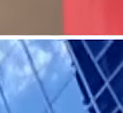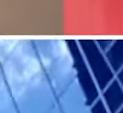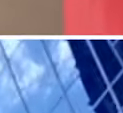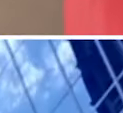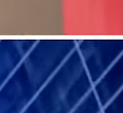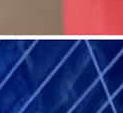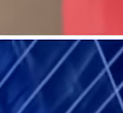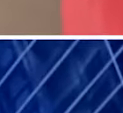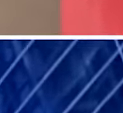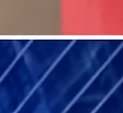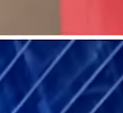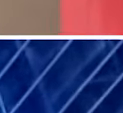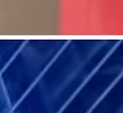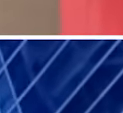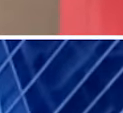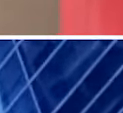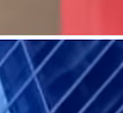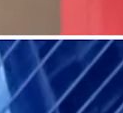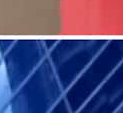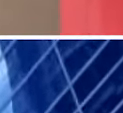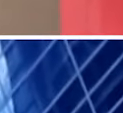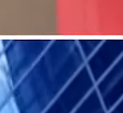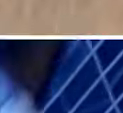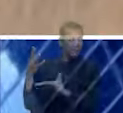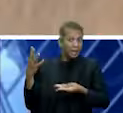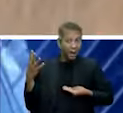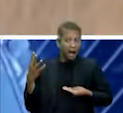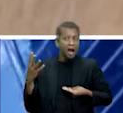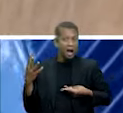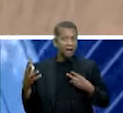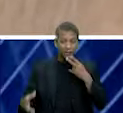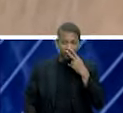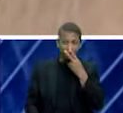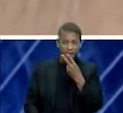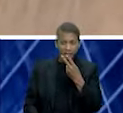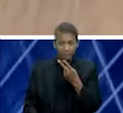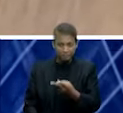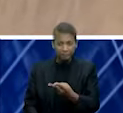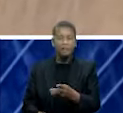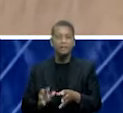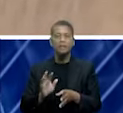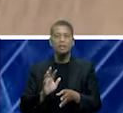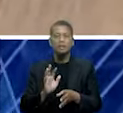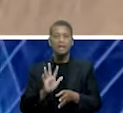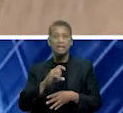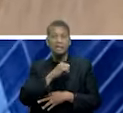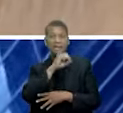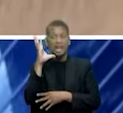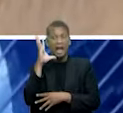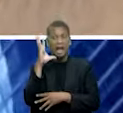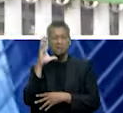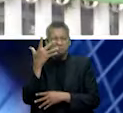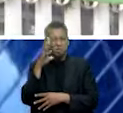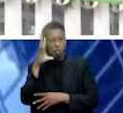daycare. Namun informasi yang kami dapatkan dari penjaga daycare ini, pemirsa, nantinya pada siang hari ini atau sore hari nanti